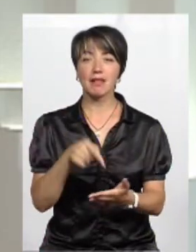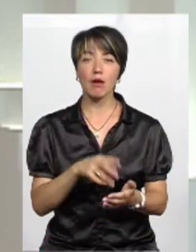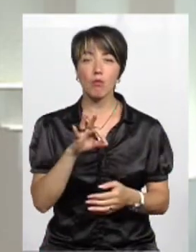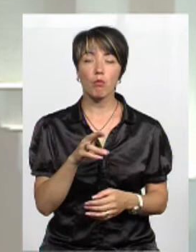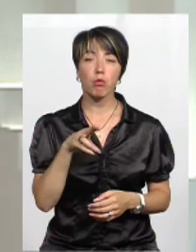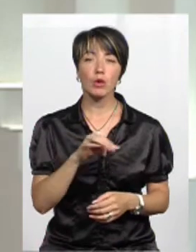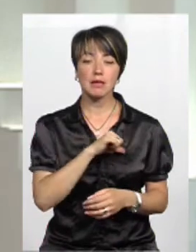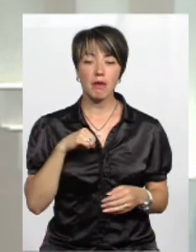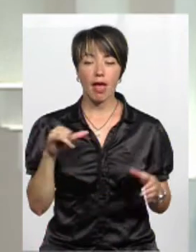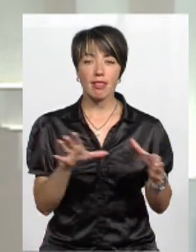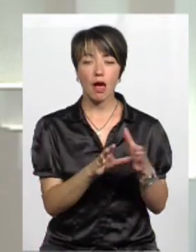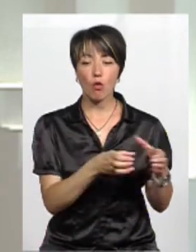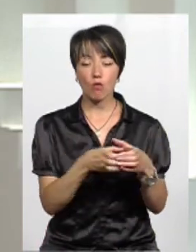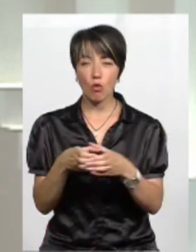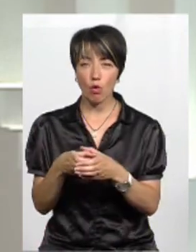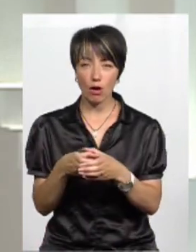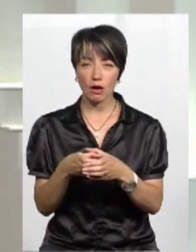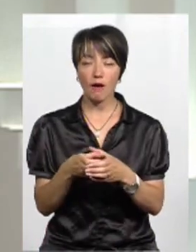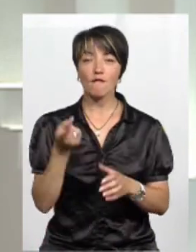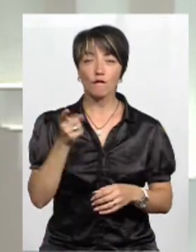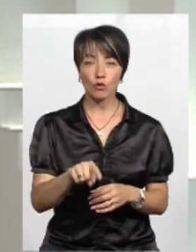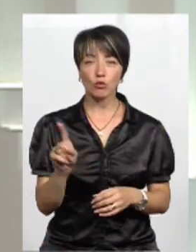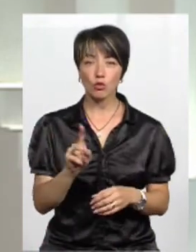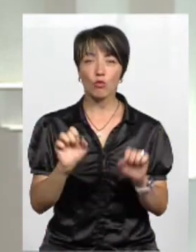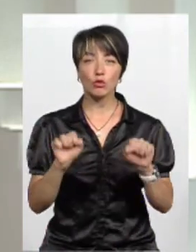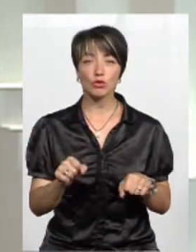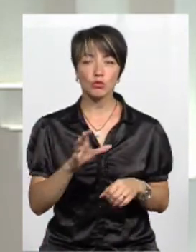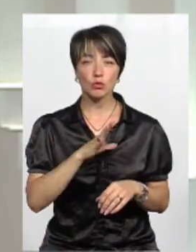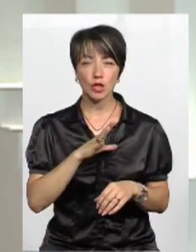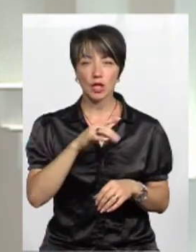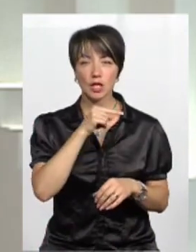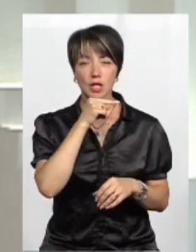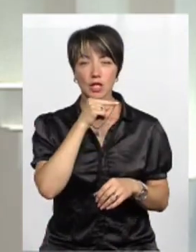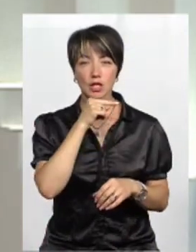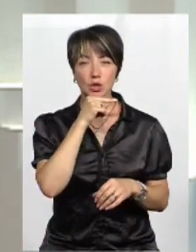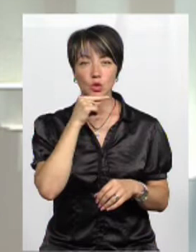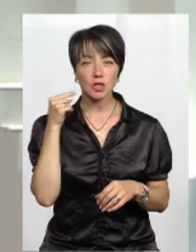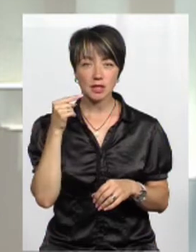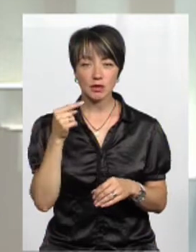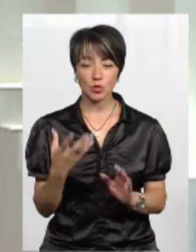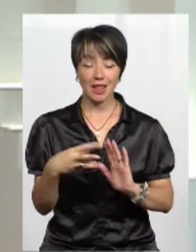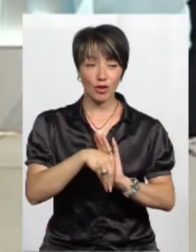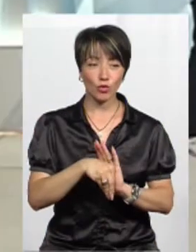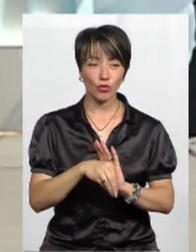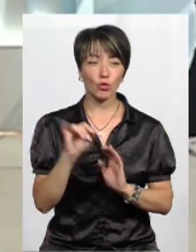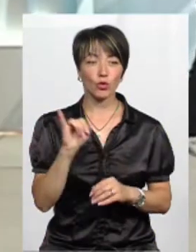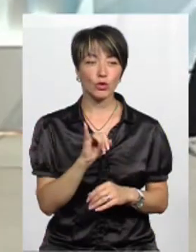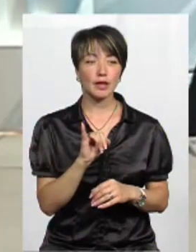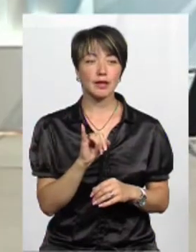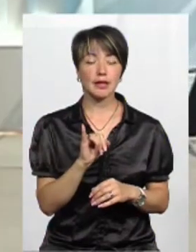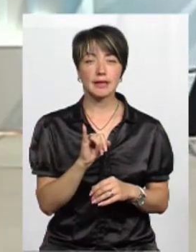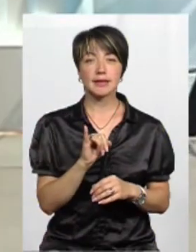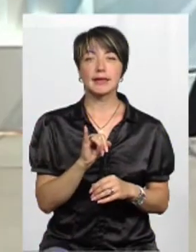по самих енергоблоках, саме в тому, що вони можуть бути з російською складовою, і крім